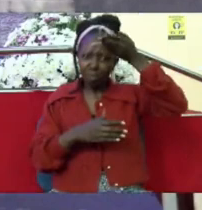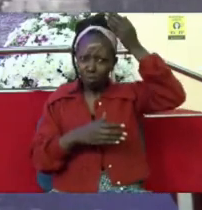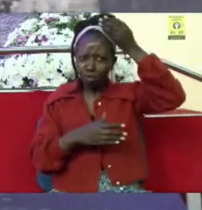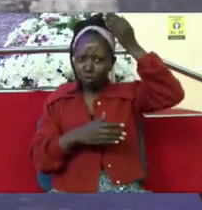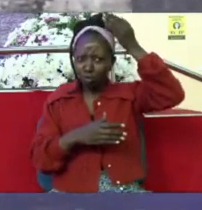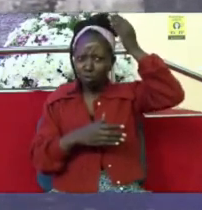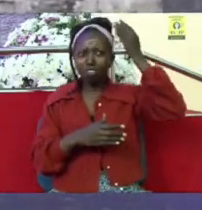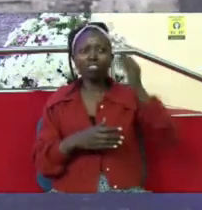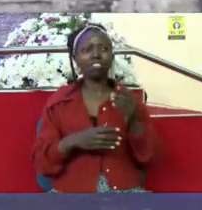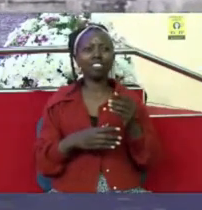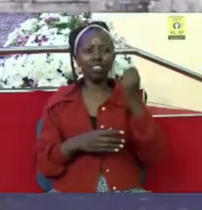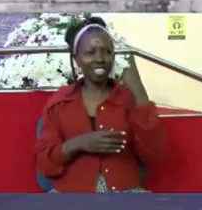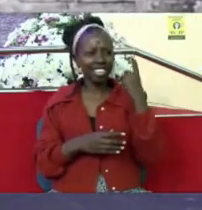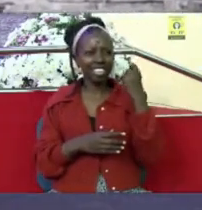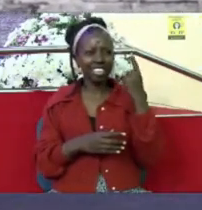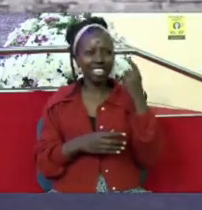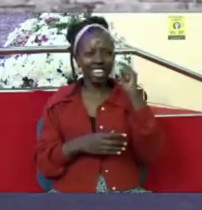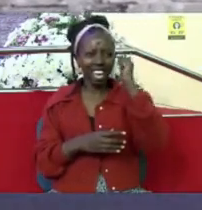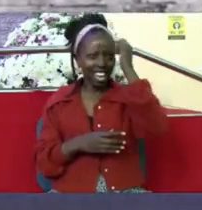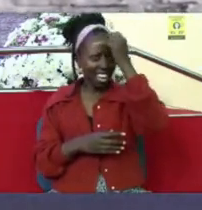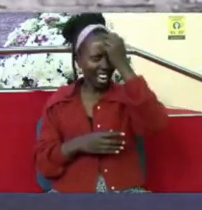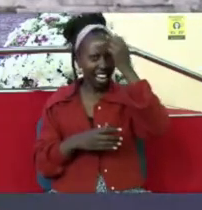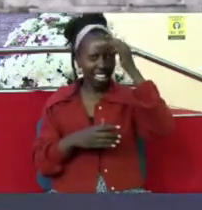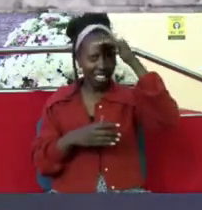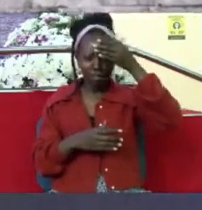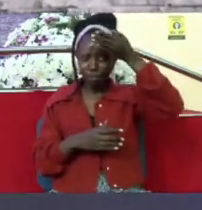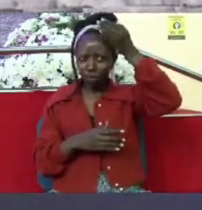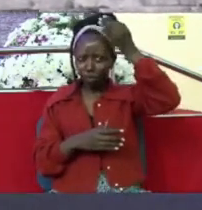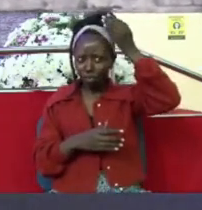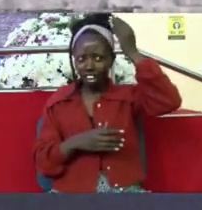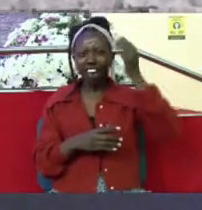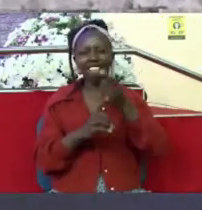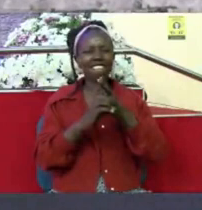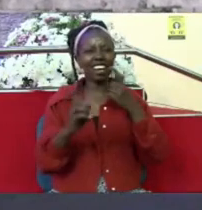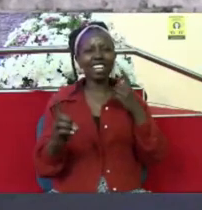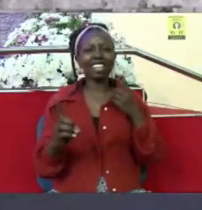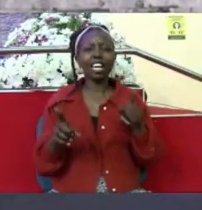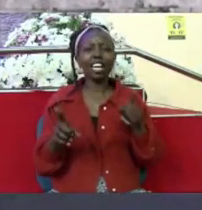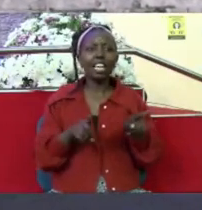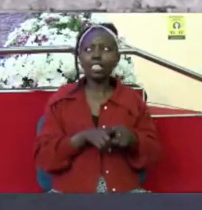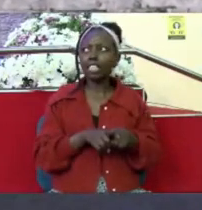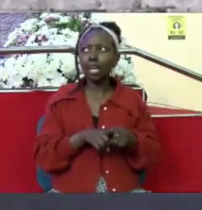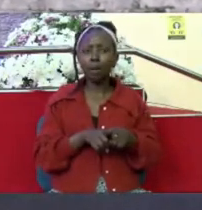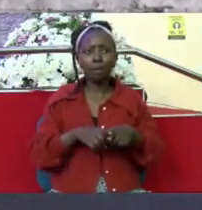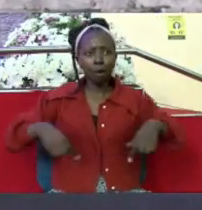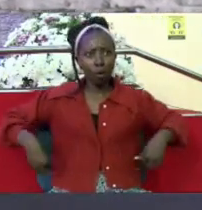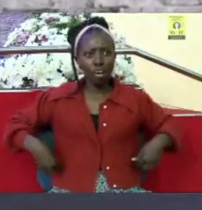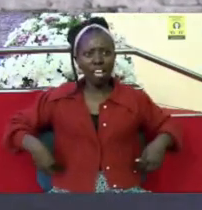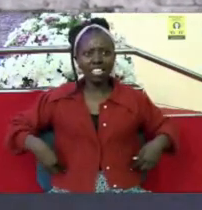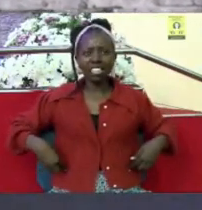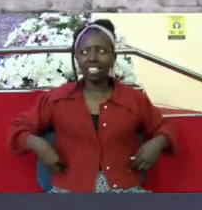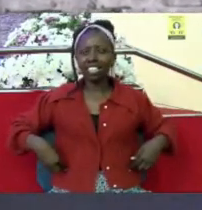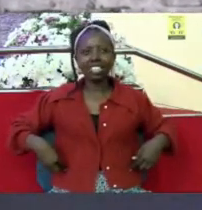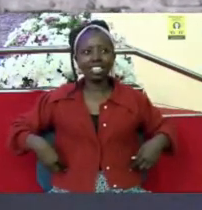Wale mnashika hiyo. Amen. Najua ni Kiingereza. Na itoa kizungu mingi. And my waistline na kiuno changu